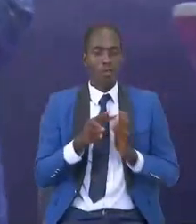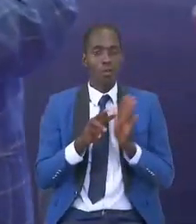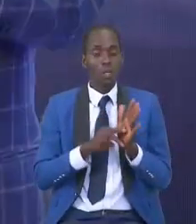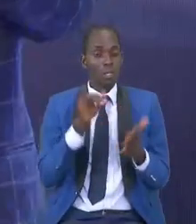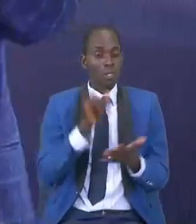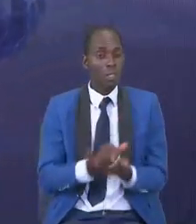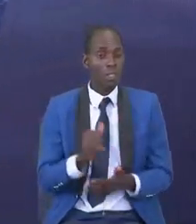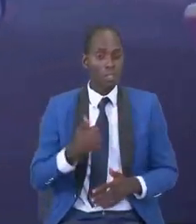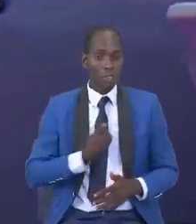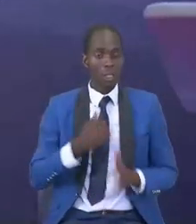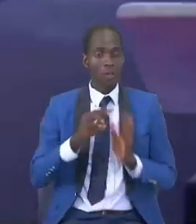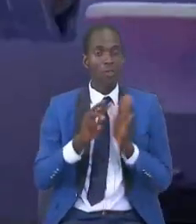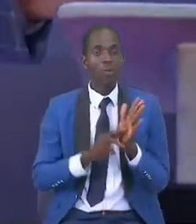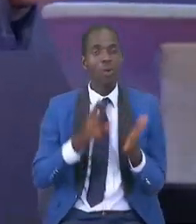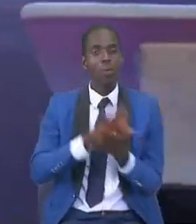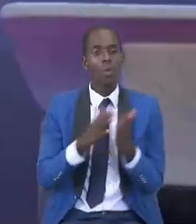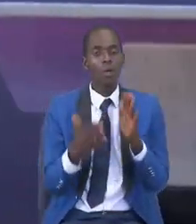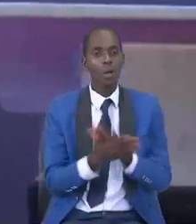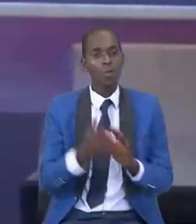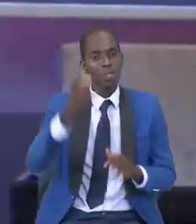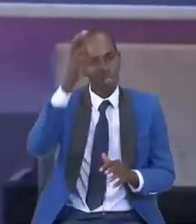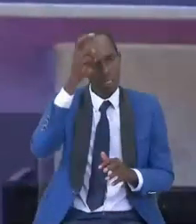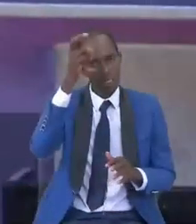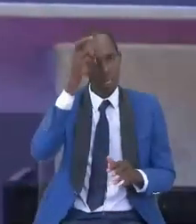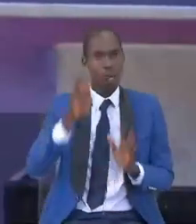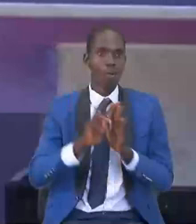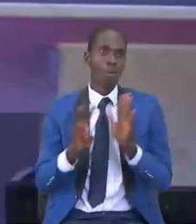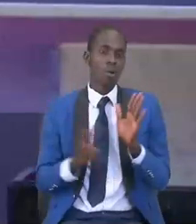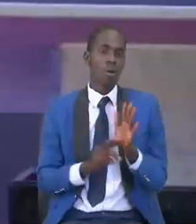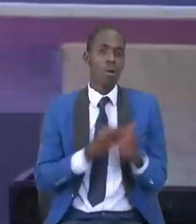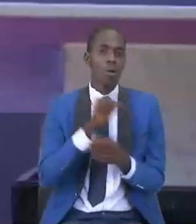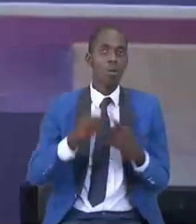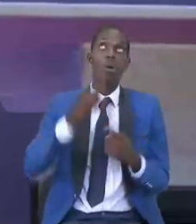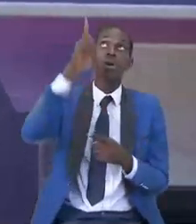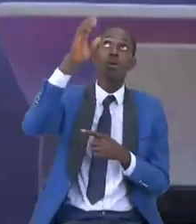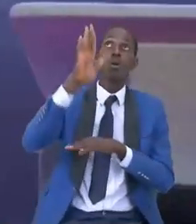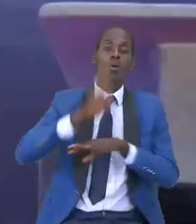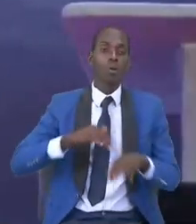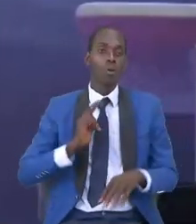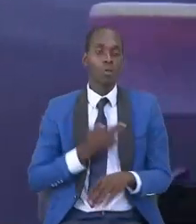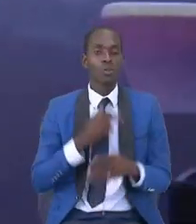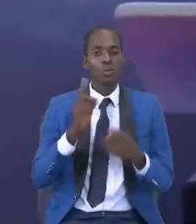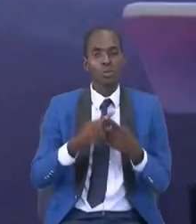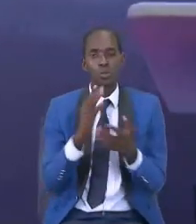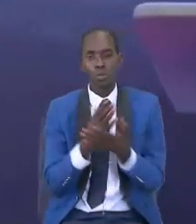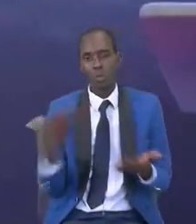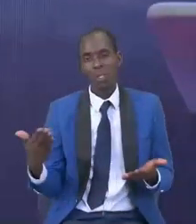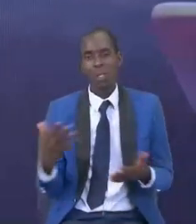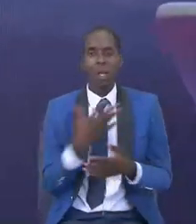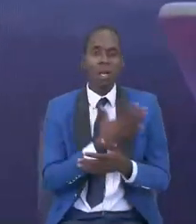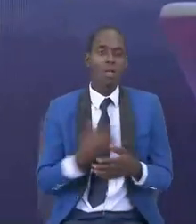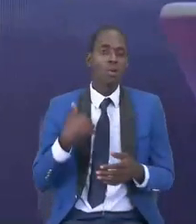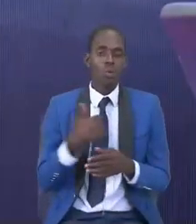de soi. Et cette volonté de soi devient la volonté de Satan. Et lorsque Dieu nous appelle à